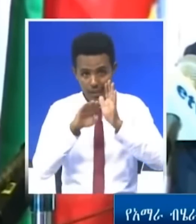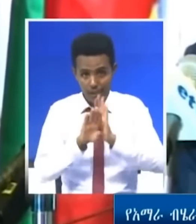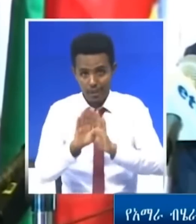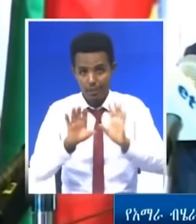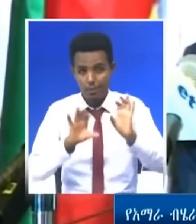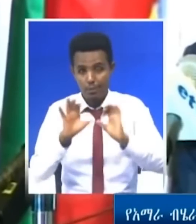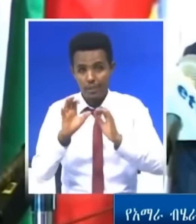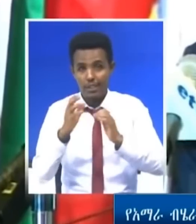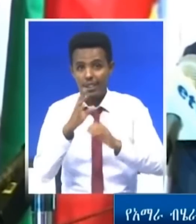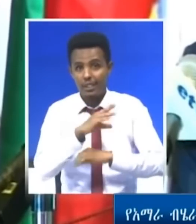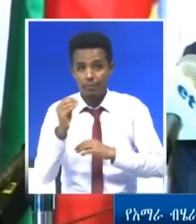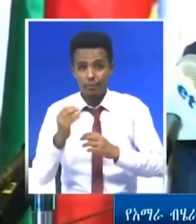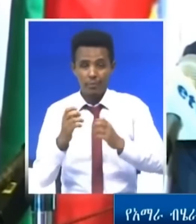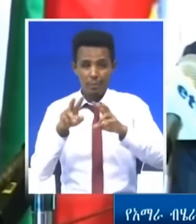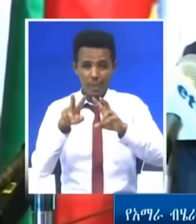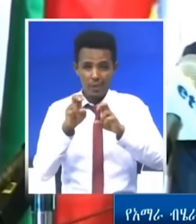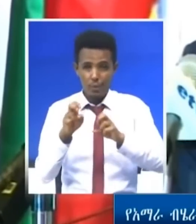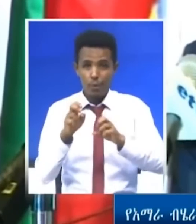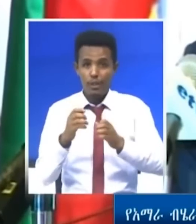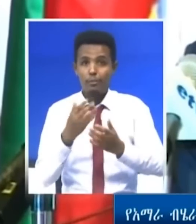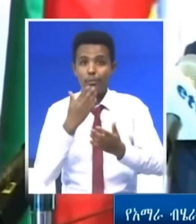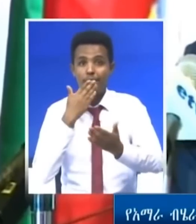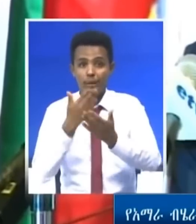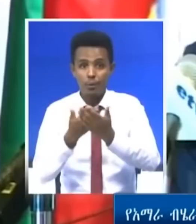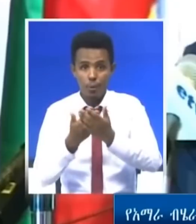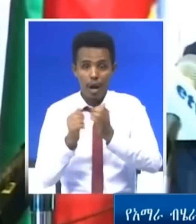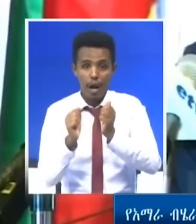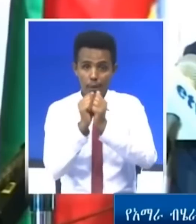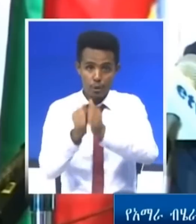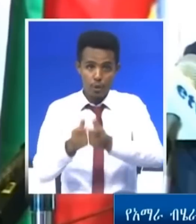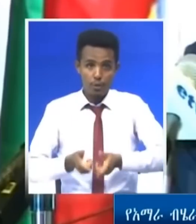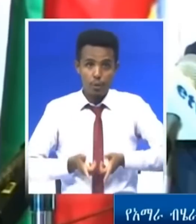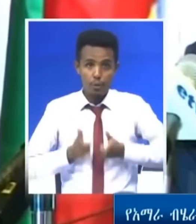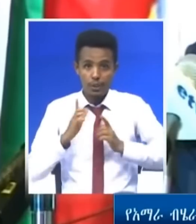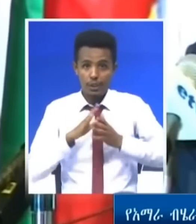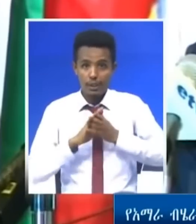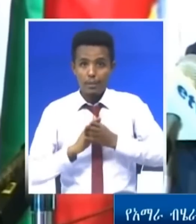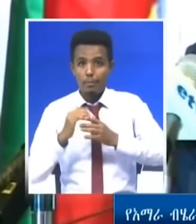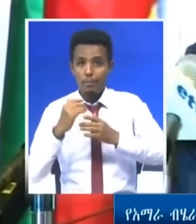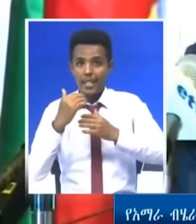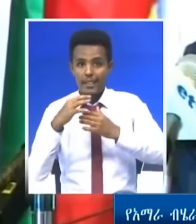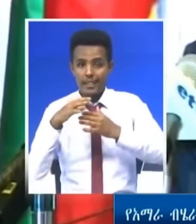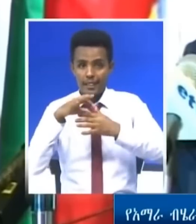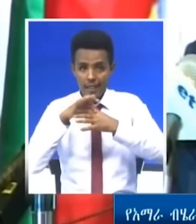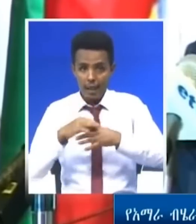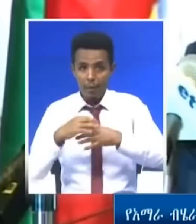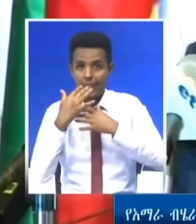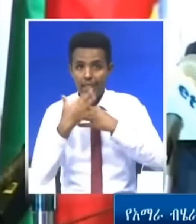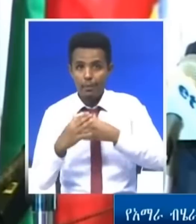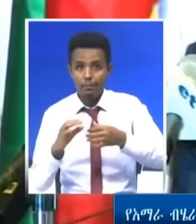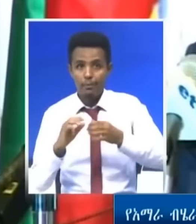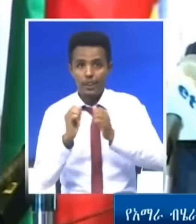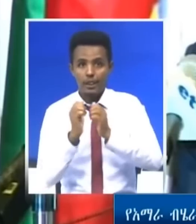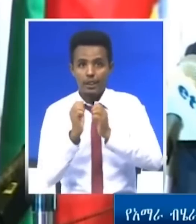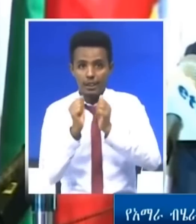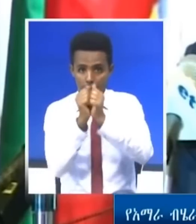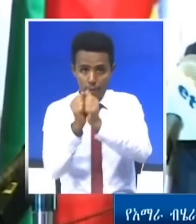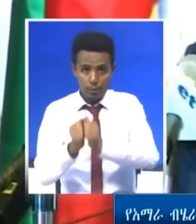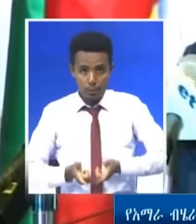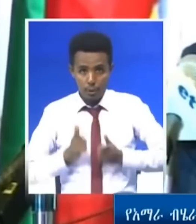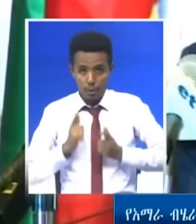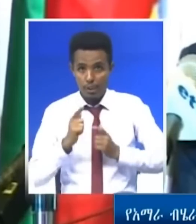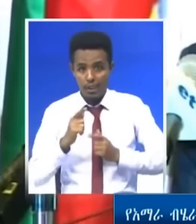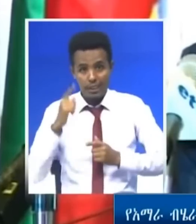ለዘመናት በክፉም ሆነ በደጉ አብረው የኖሩት በስጋም በደምም የተጋመዱና የተዋደዱ ያማራና የትግራይ